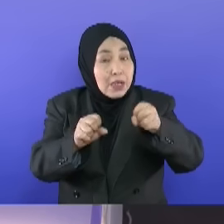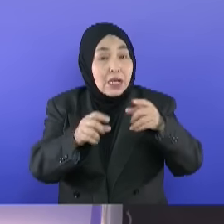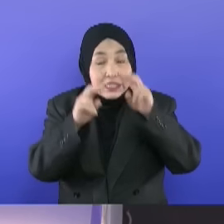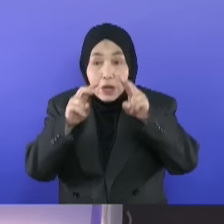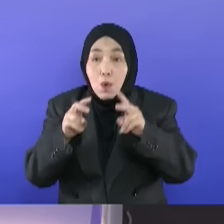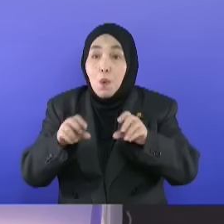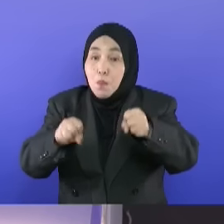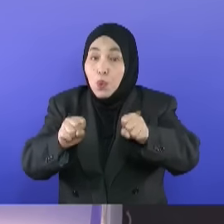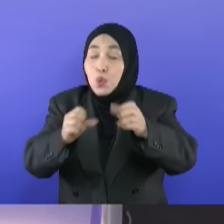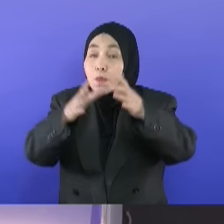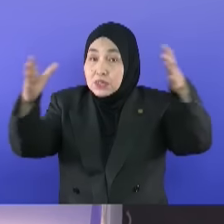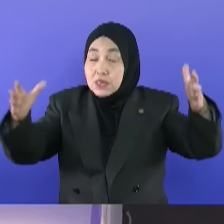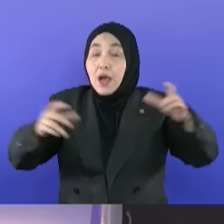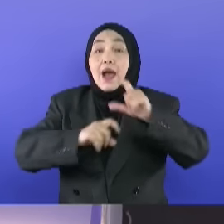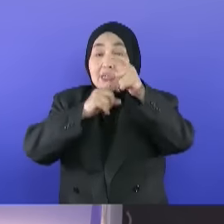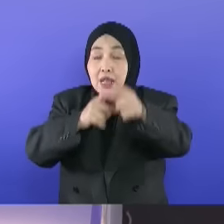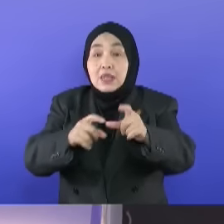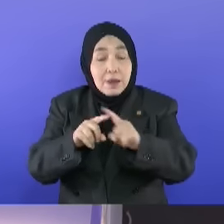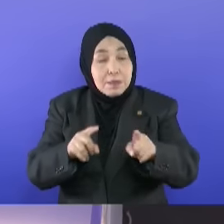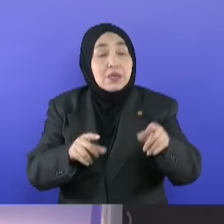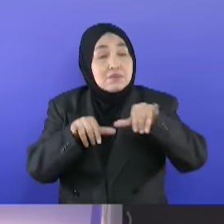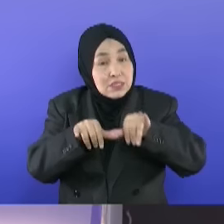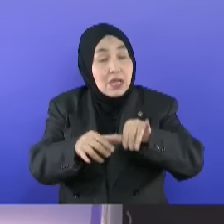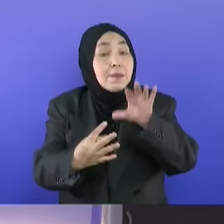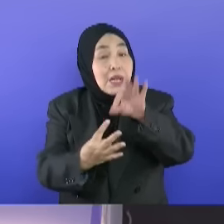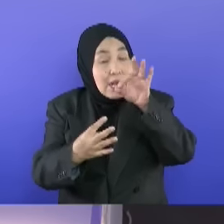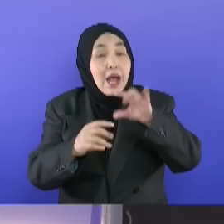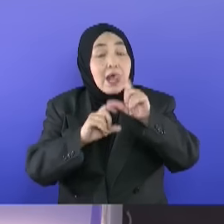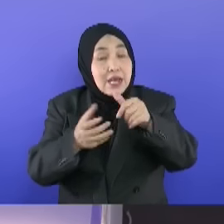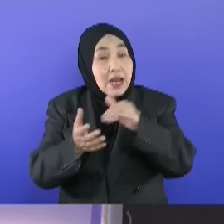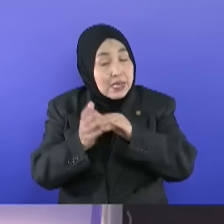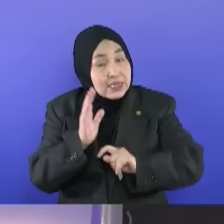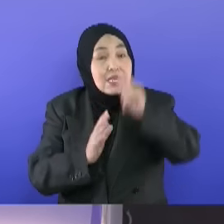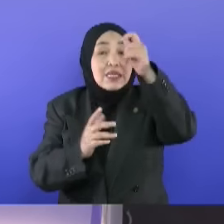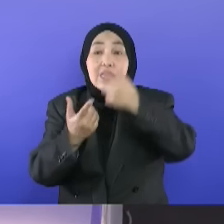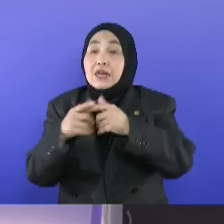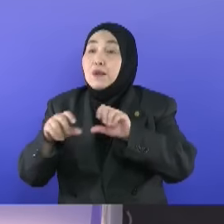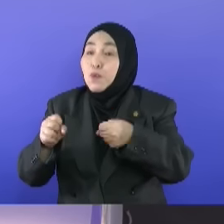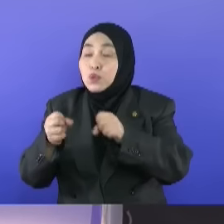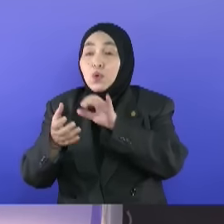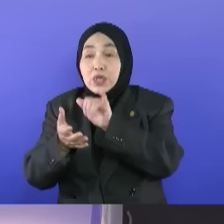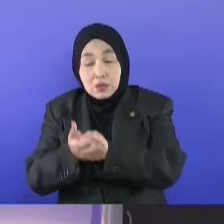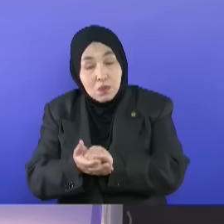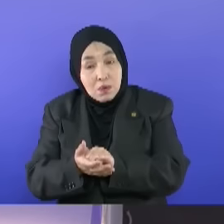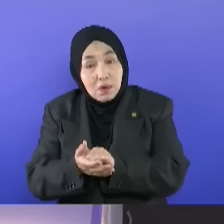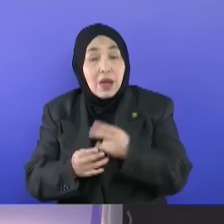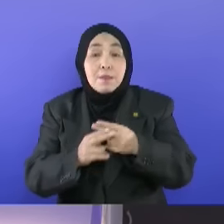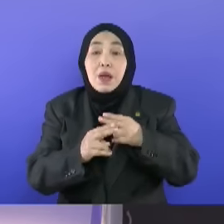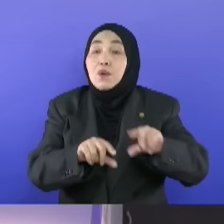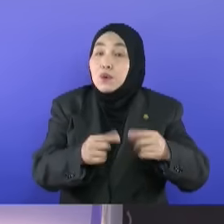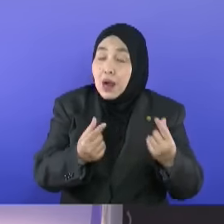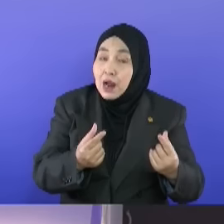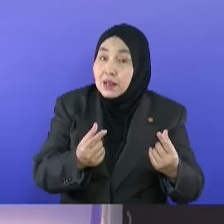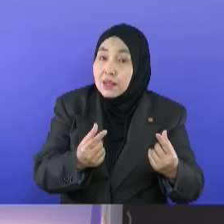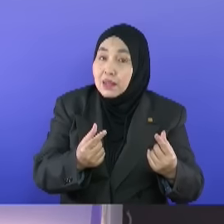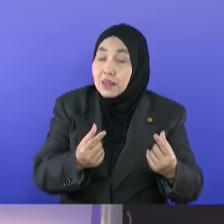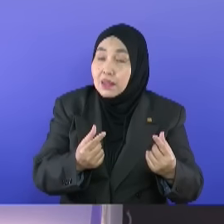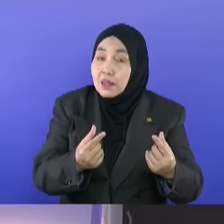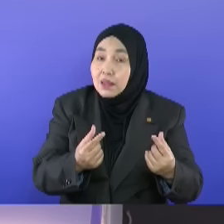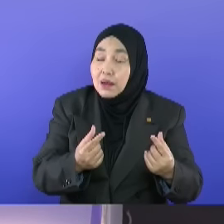motor besar tu kan sebagai satu hadiah kan. Tapi mereka masih lagi pilih hadiah yang lebih tinggi daripada motor itu namanya ialah al-Quran. Minta